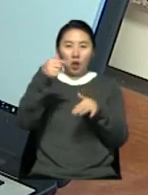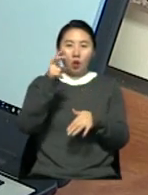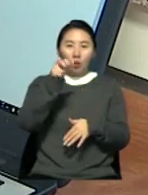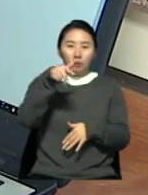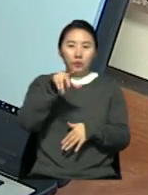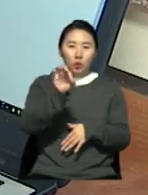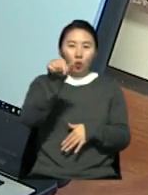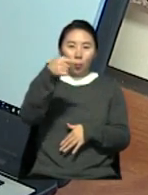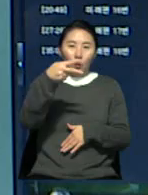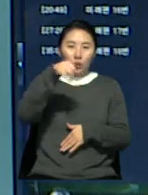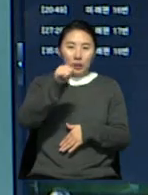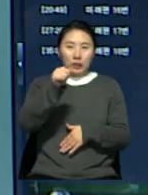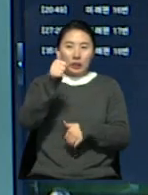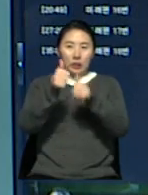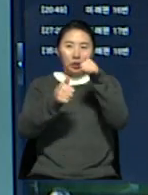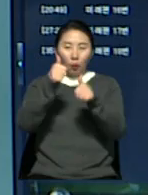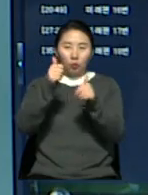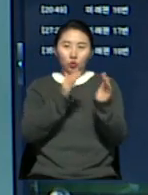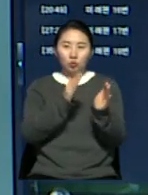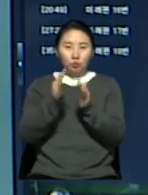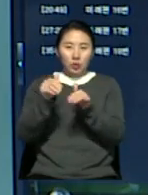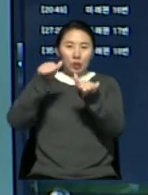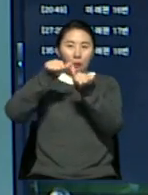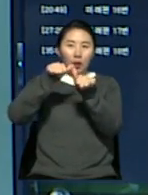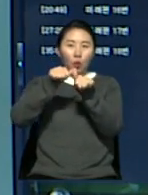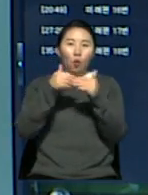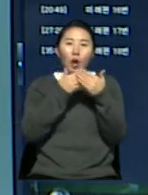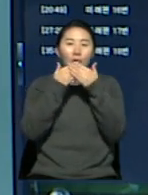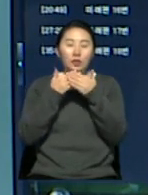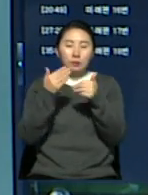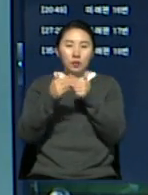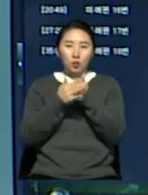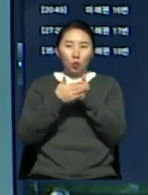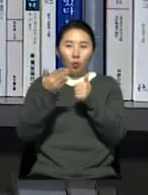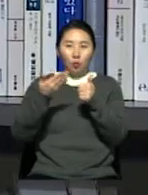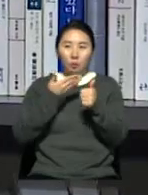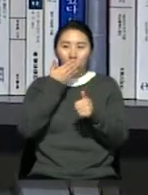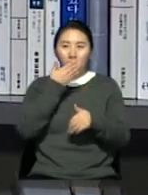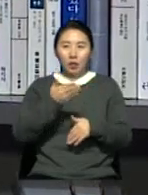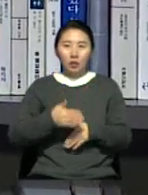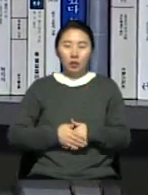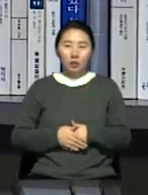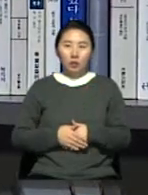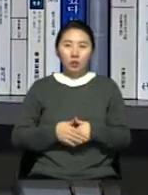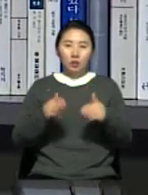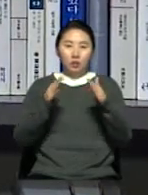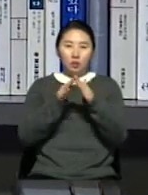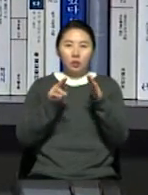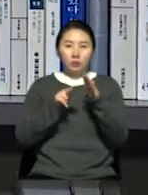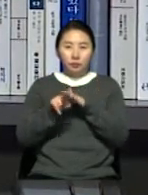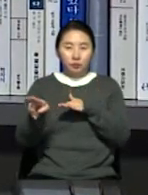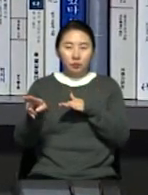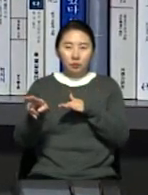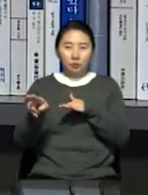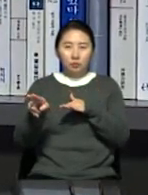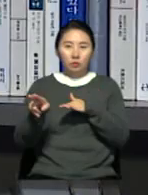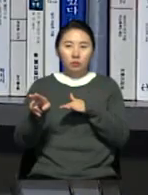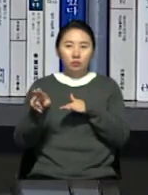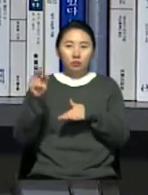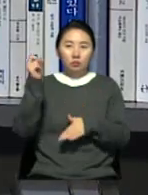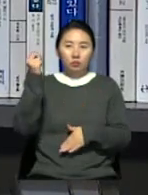수능 준비를 합니다 필요에 따라 벤토 에게 학습지도 도 받을 수 있습니다 가출이 다든지 또